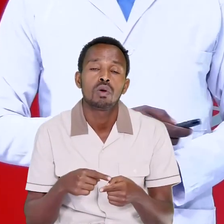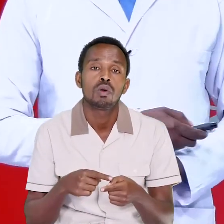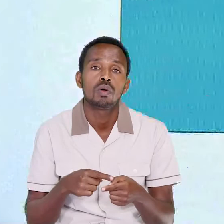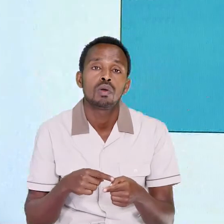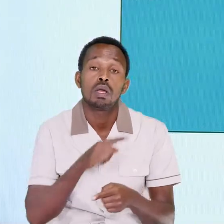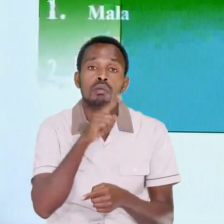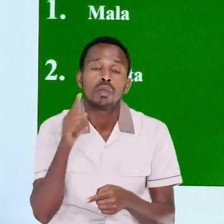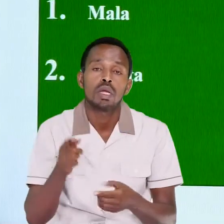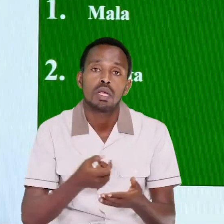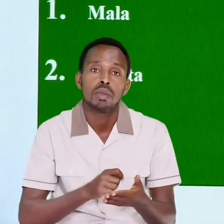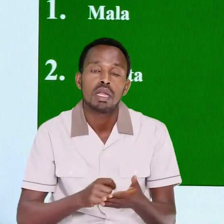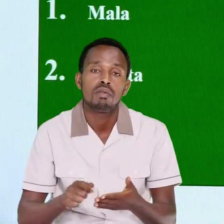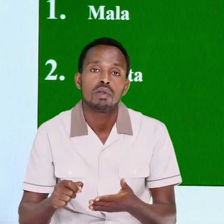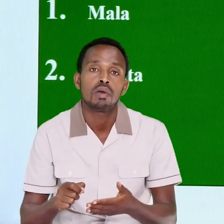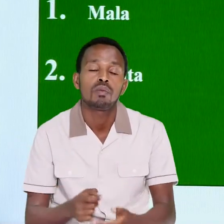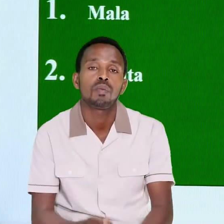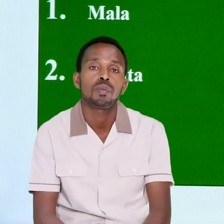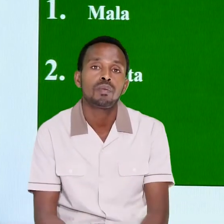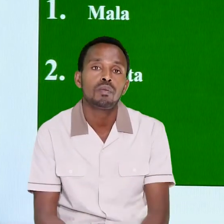barreeffadha.